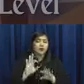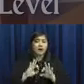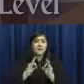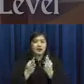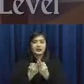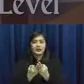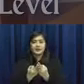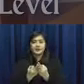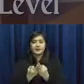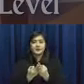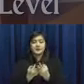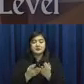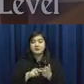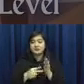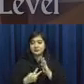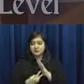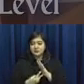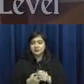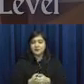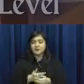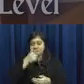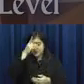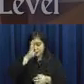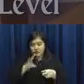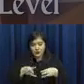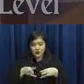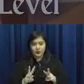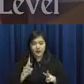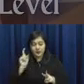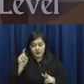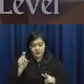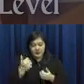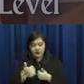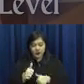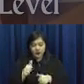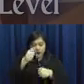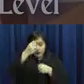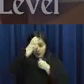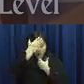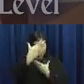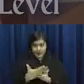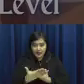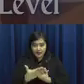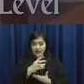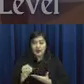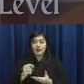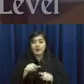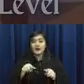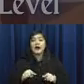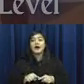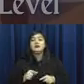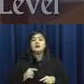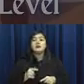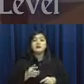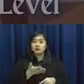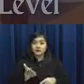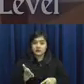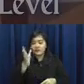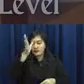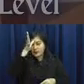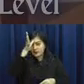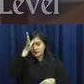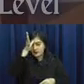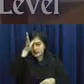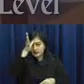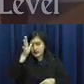ang kaparaanan dapat ng Panginoon ang ating sundin. At bilang tatay, tayo nga ay naatasan upang